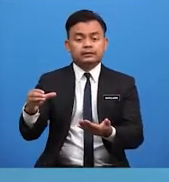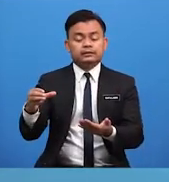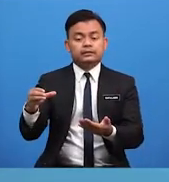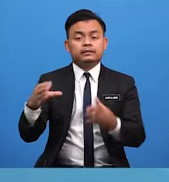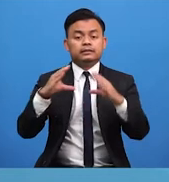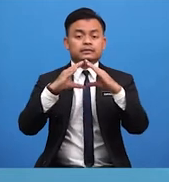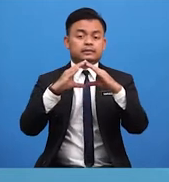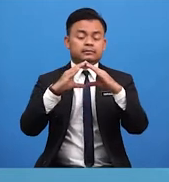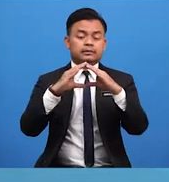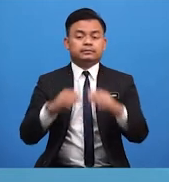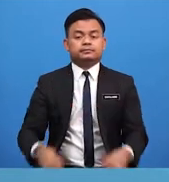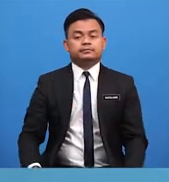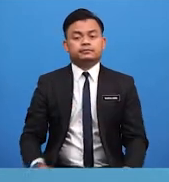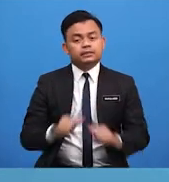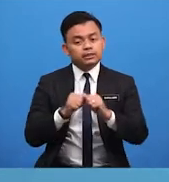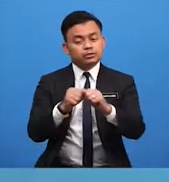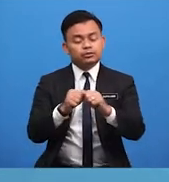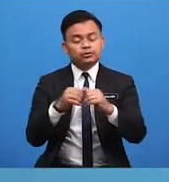kreativiti yang tersendiri.